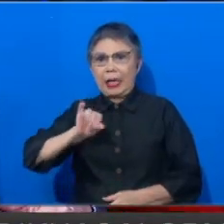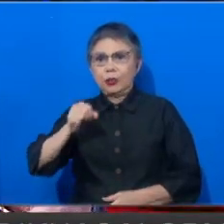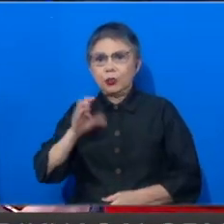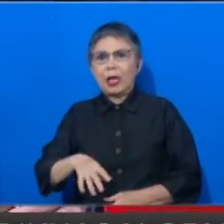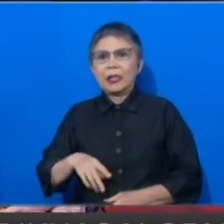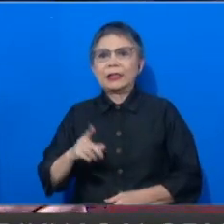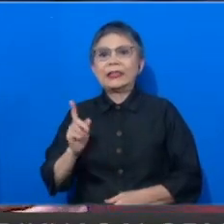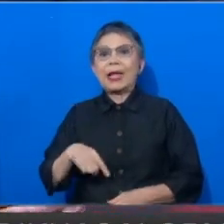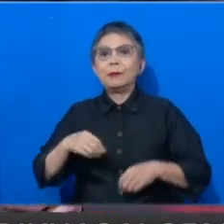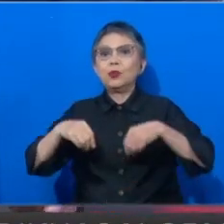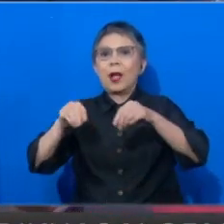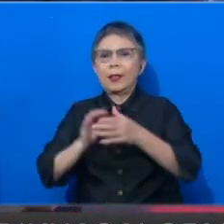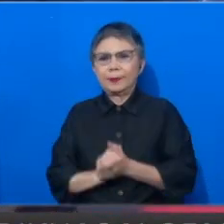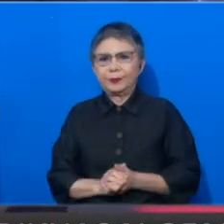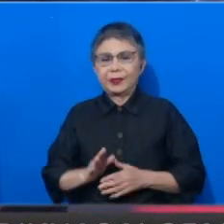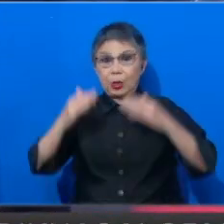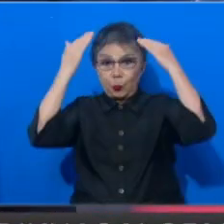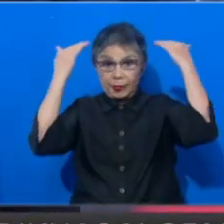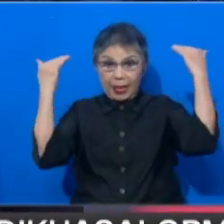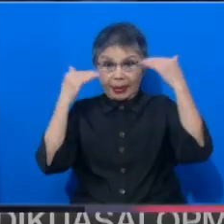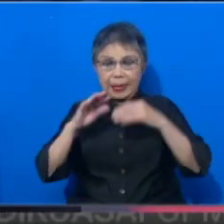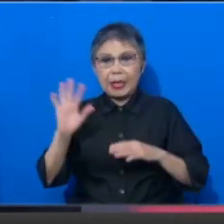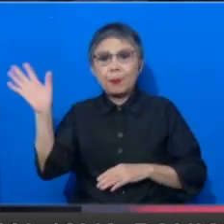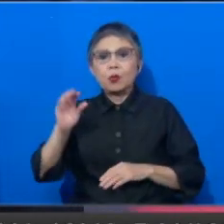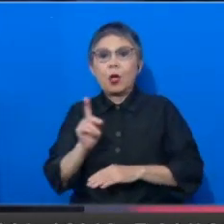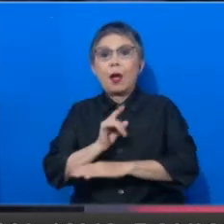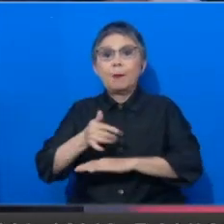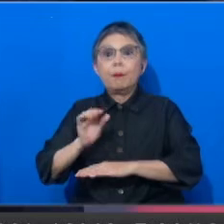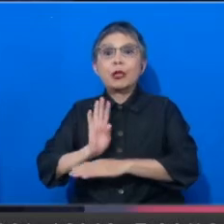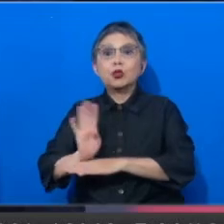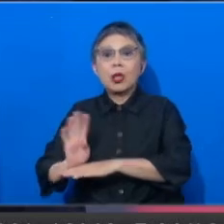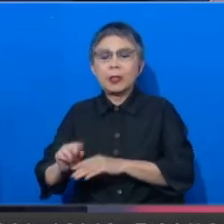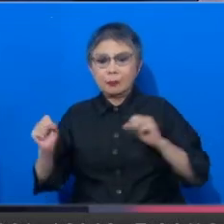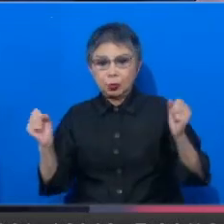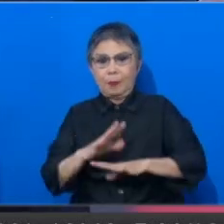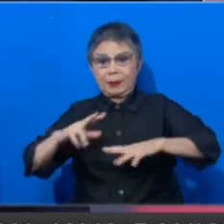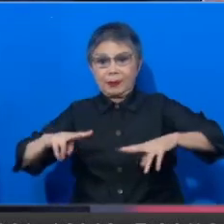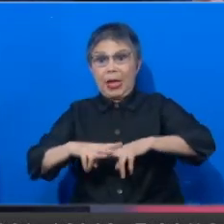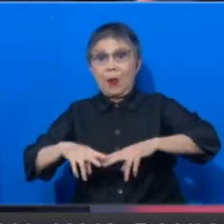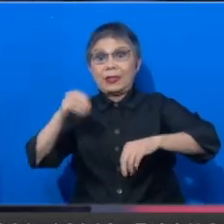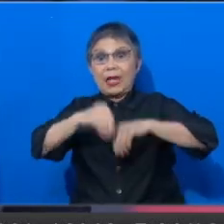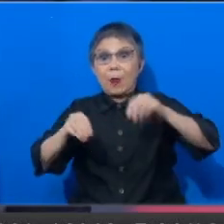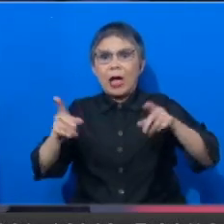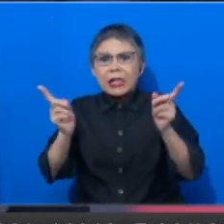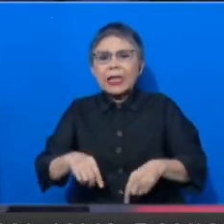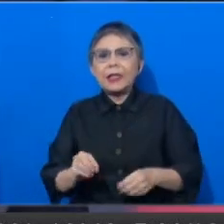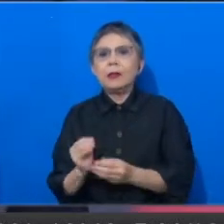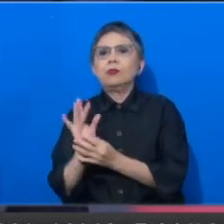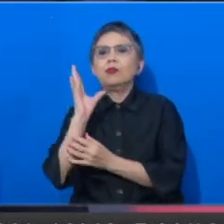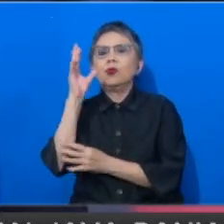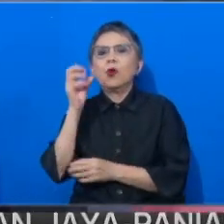setiap pemijahan. Ada juga seorang petani di wilayah Kabupaten Pasuruan, Jawa Timur yang menyulap lahan sawahnya menjadi kebun jeruk siam.